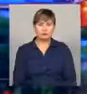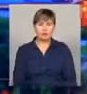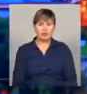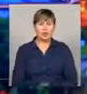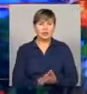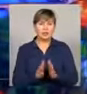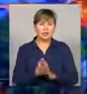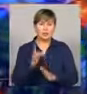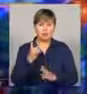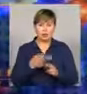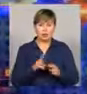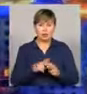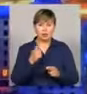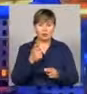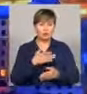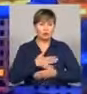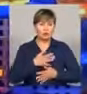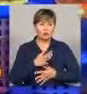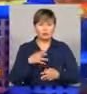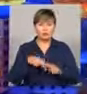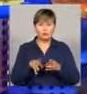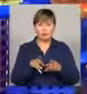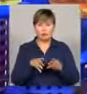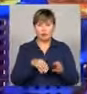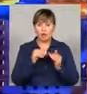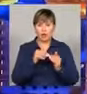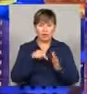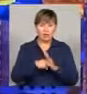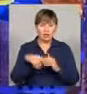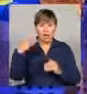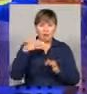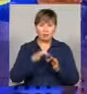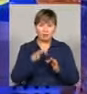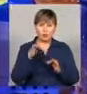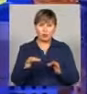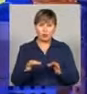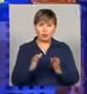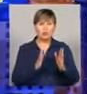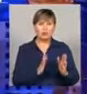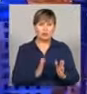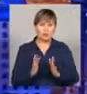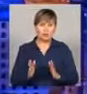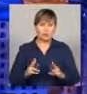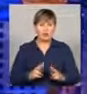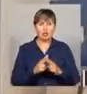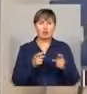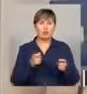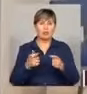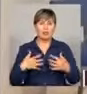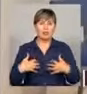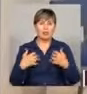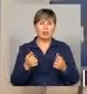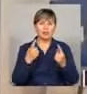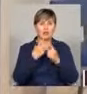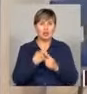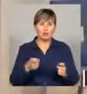Состояние ребенка, который едва не задохнулся в печи гаража в городе Кошелм Акмолинской области, стабильное. В столичном управлении здравоохранения